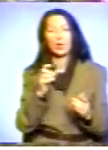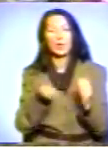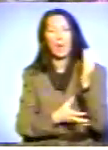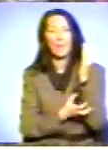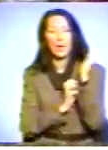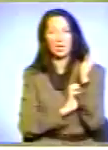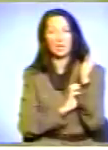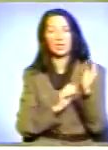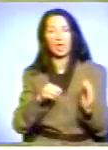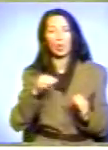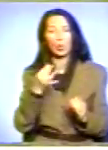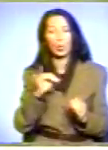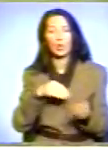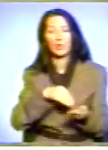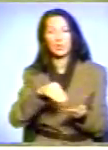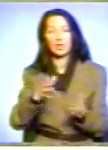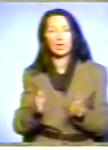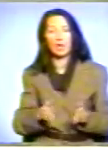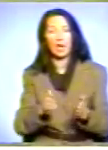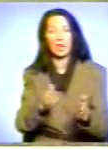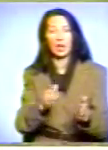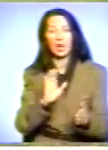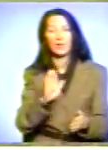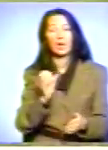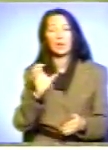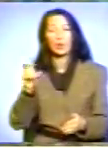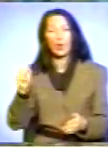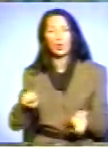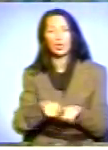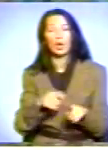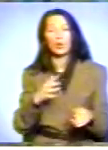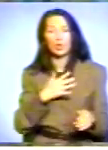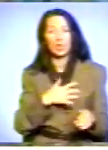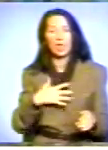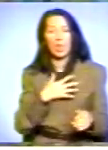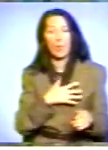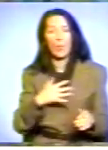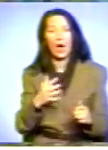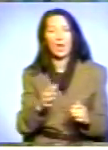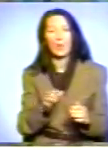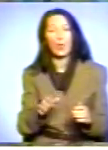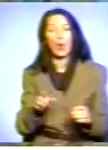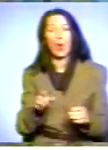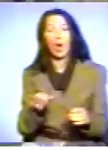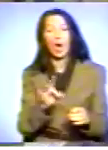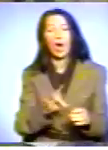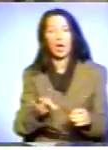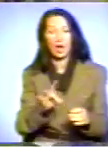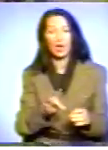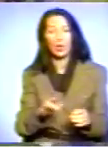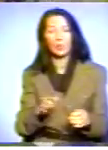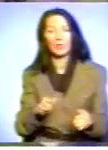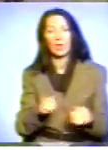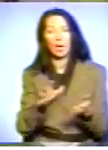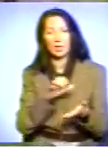на алейках. Віталій Смакоуз також дбає про благоустрій мікрорайону. Займаємося благоустроєм, асфальтуванням по мірі можливості.